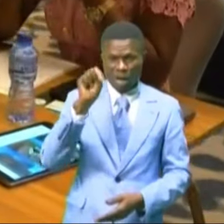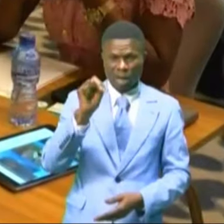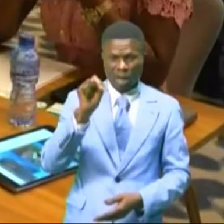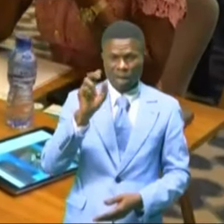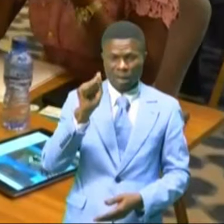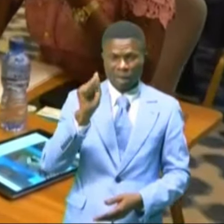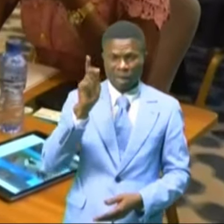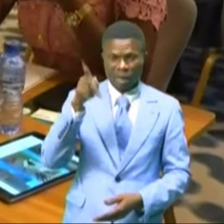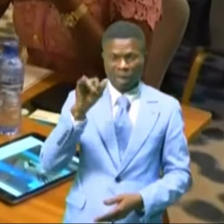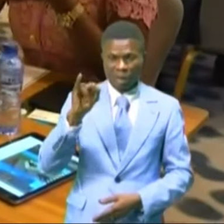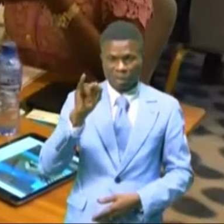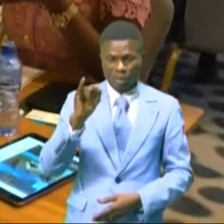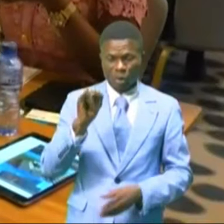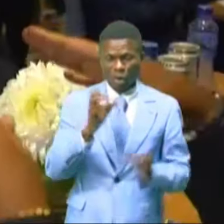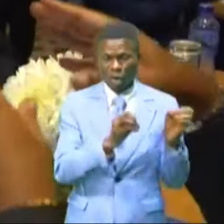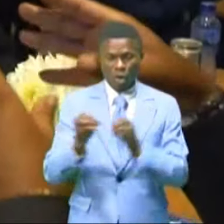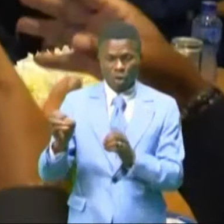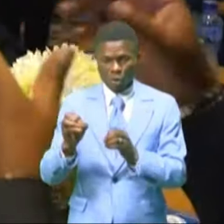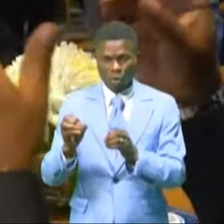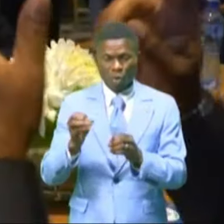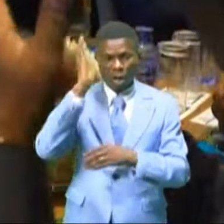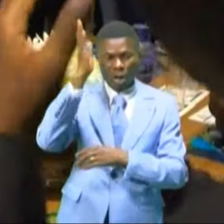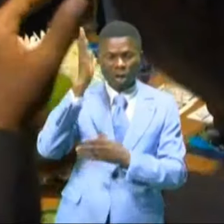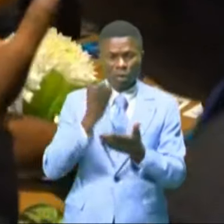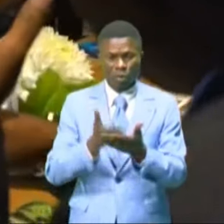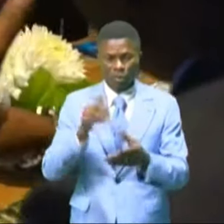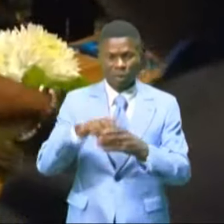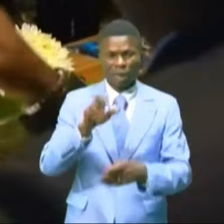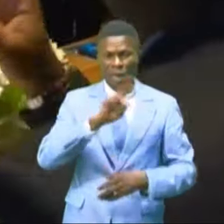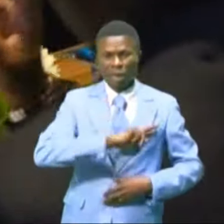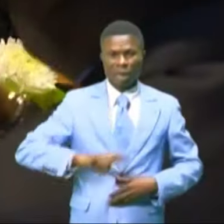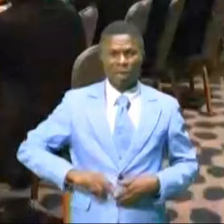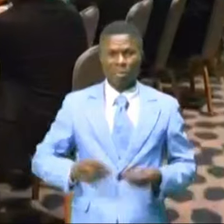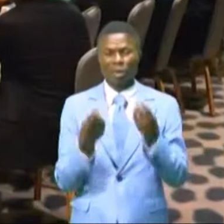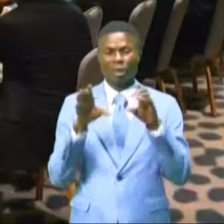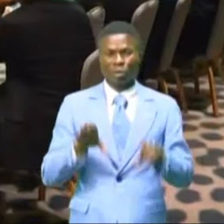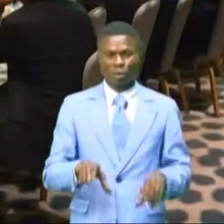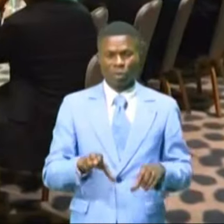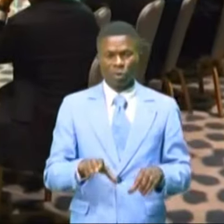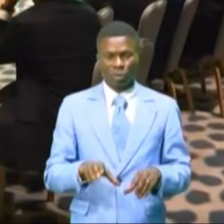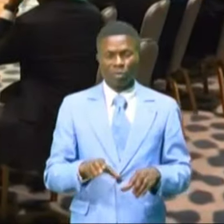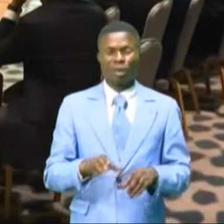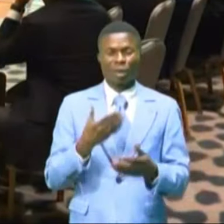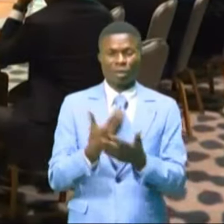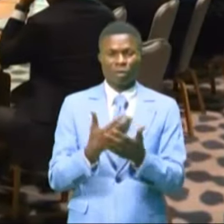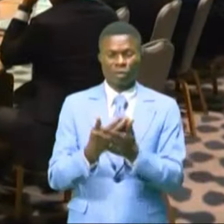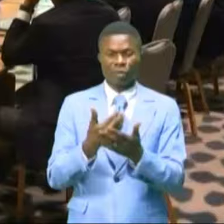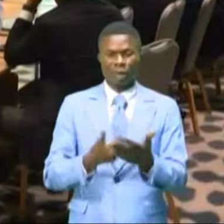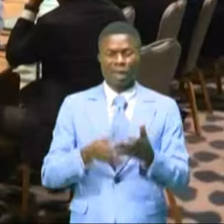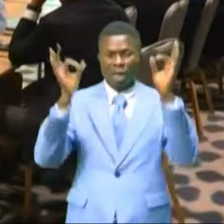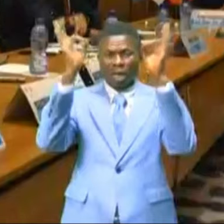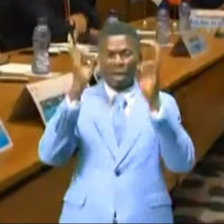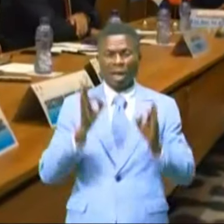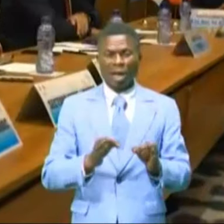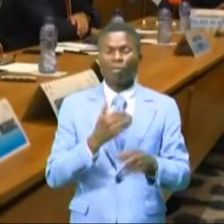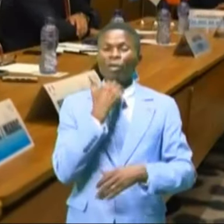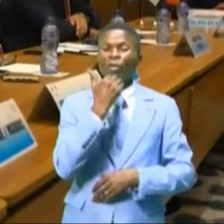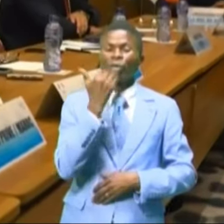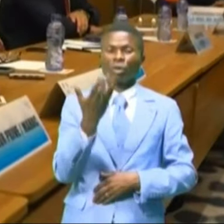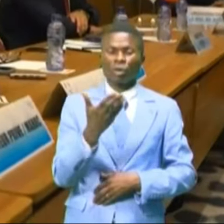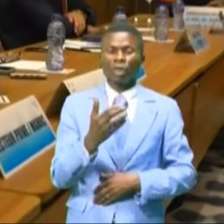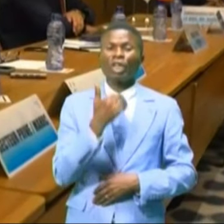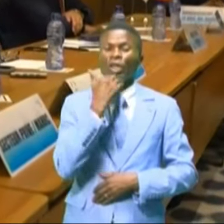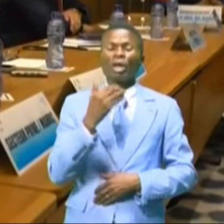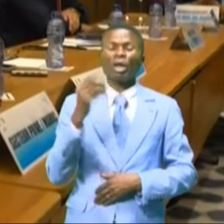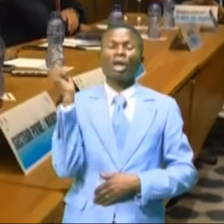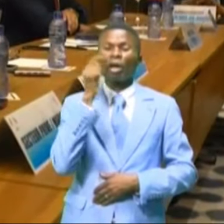à l'organisation de cette mission marocaine en République démocratique du Congo. Un peu plus tôt, au cours d'un forum d'affaires, ces